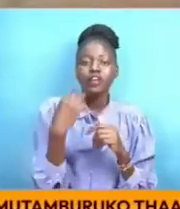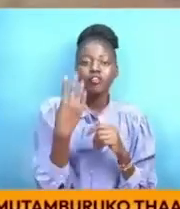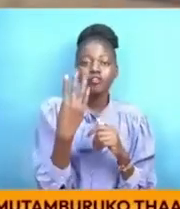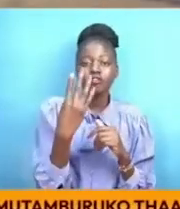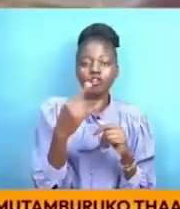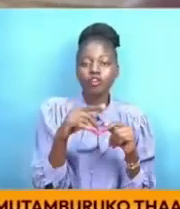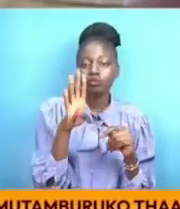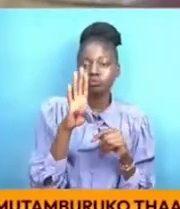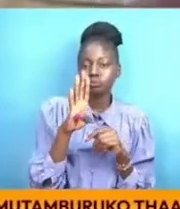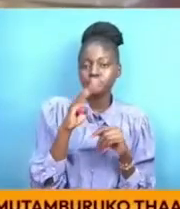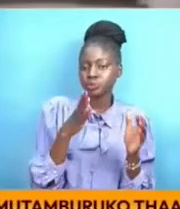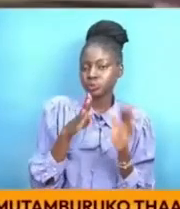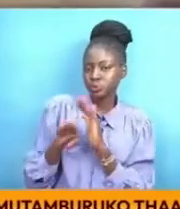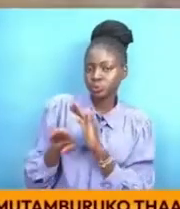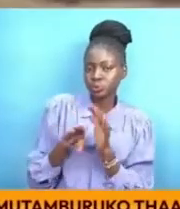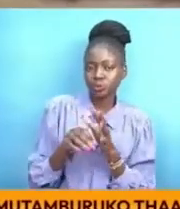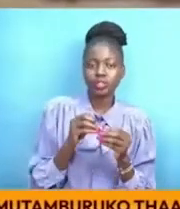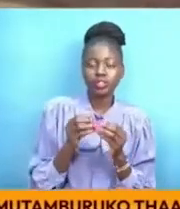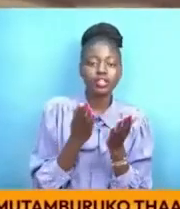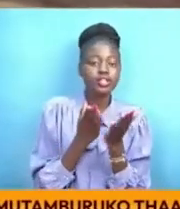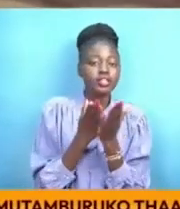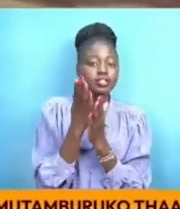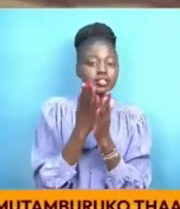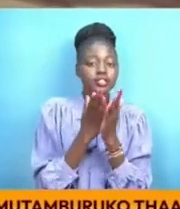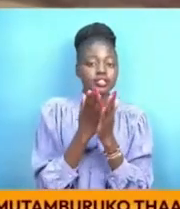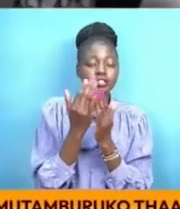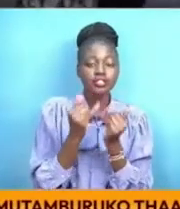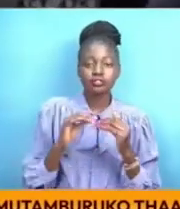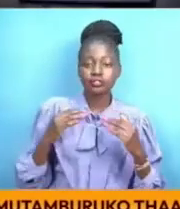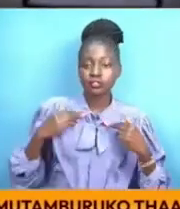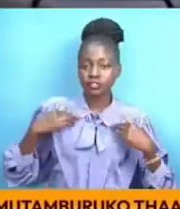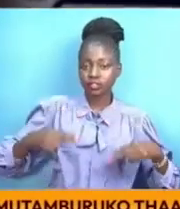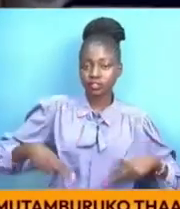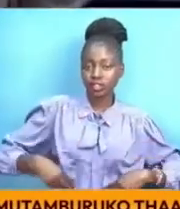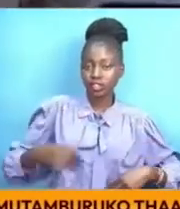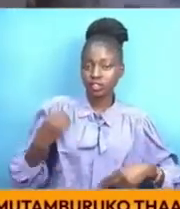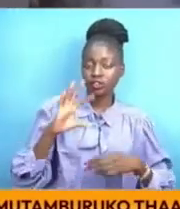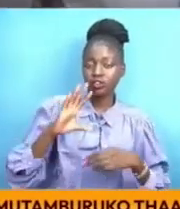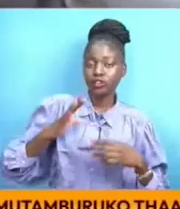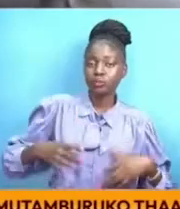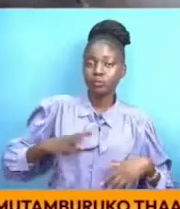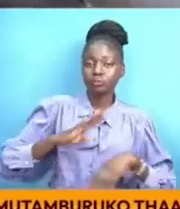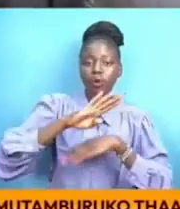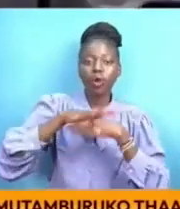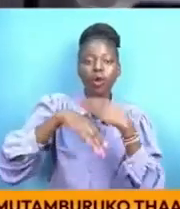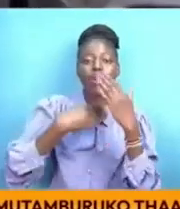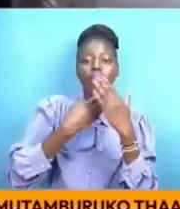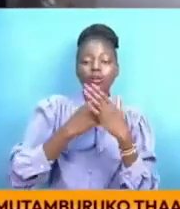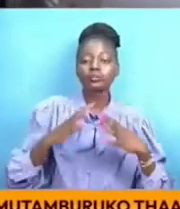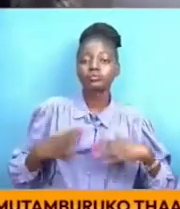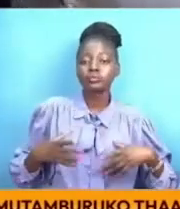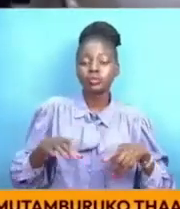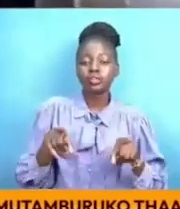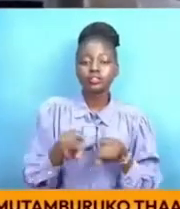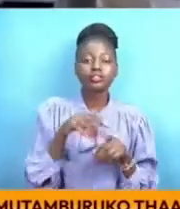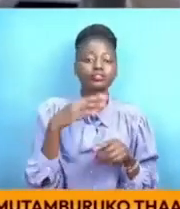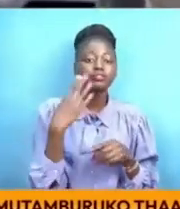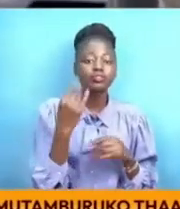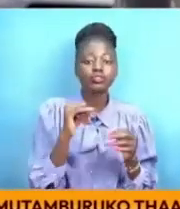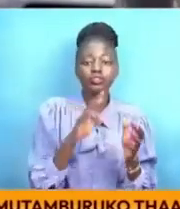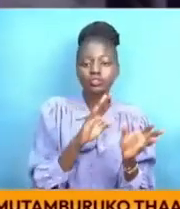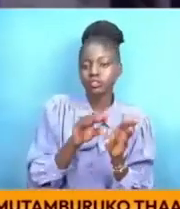ikiigwo hari utungata wa ugima wa mwiri kuri andu othe nacio bilioni 4 ingi ikiigwo